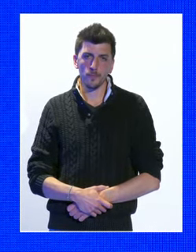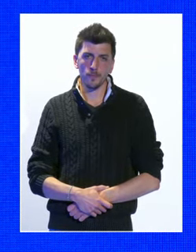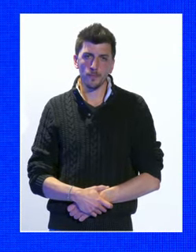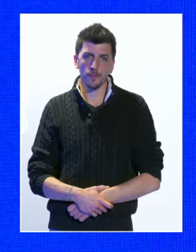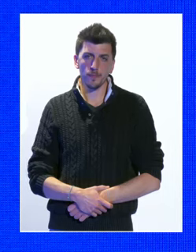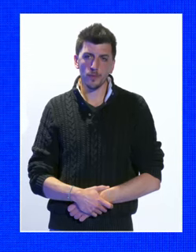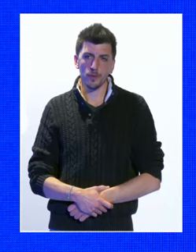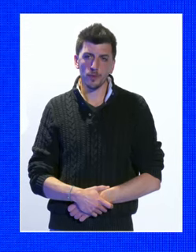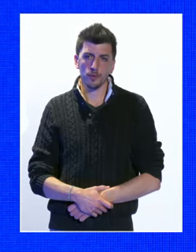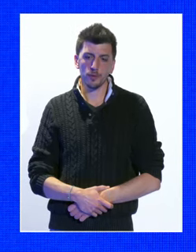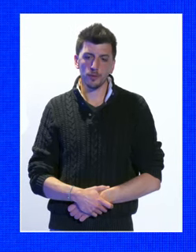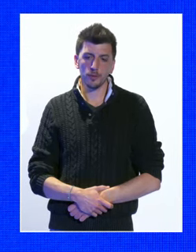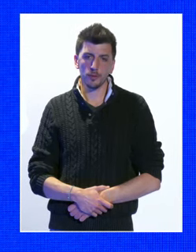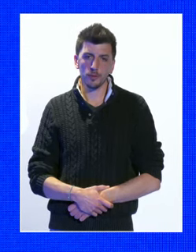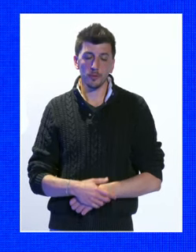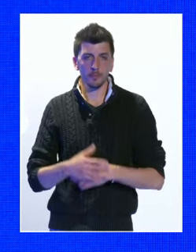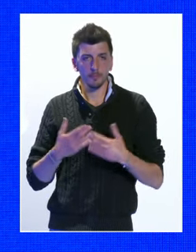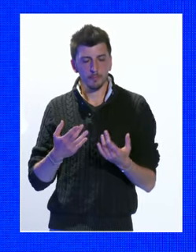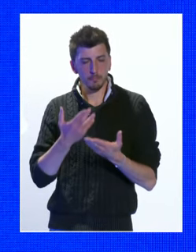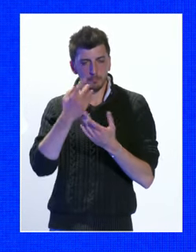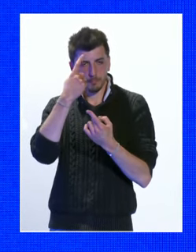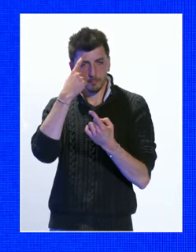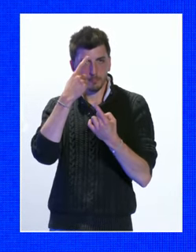enfin ou presque, de démocratie.